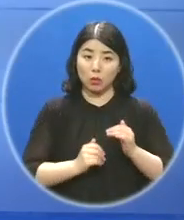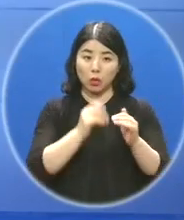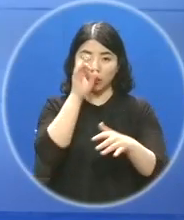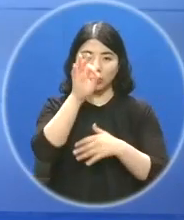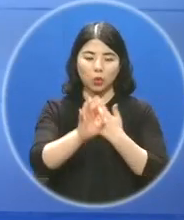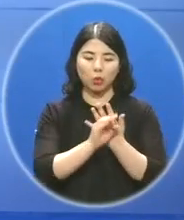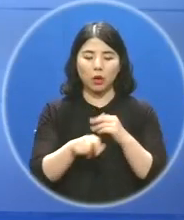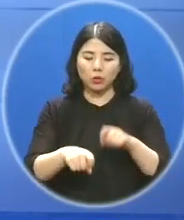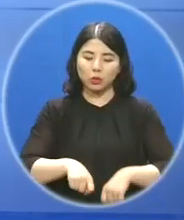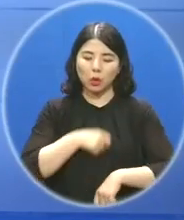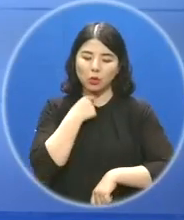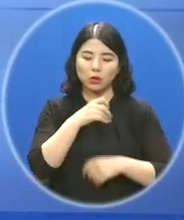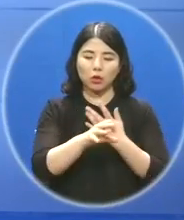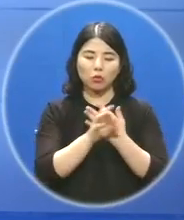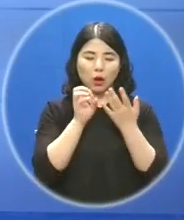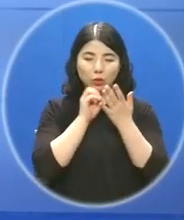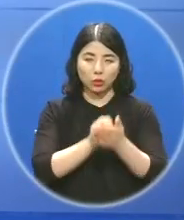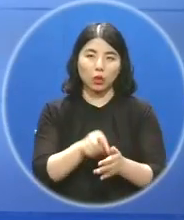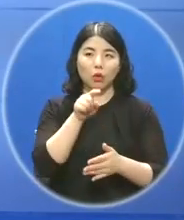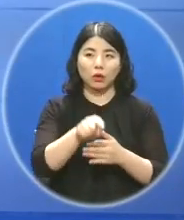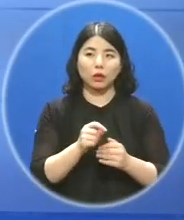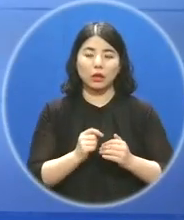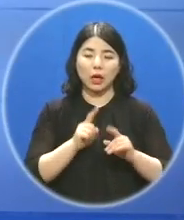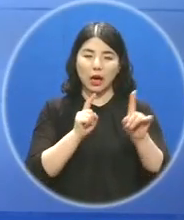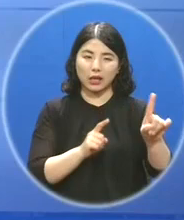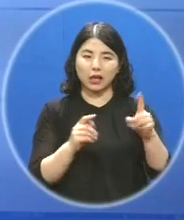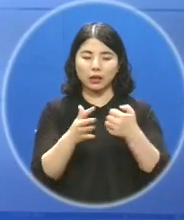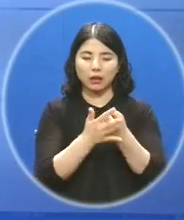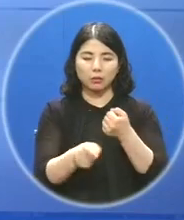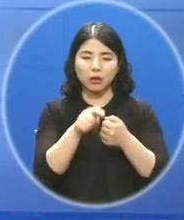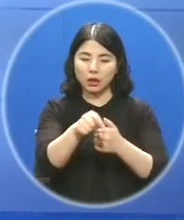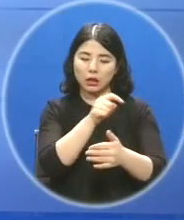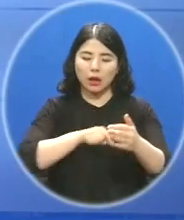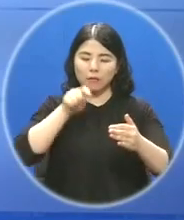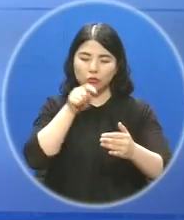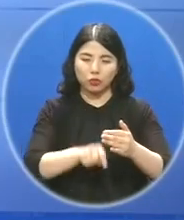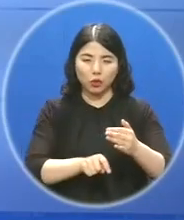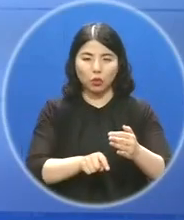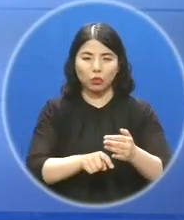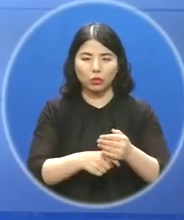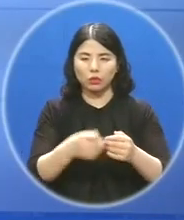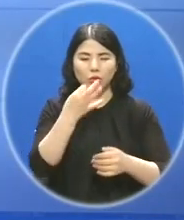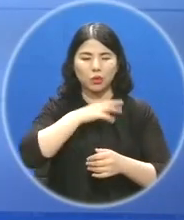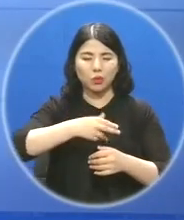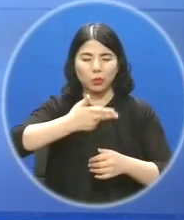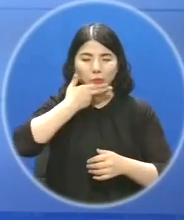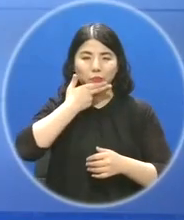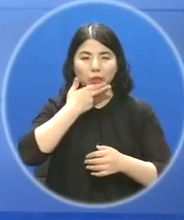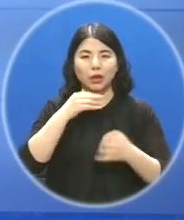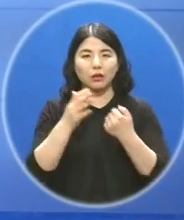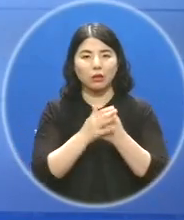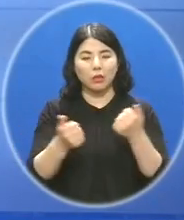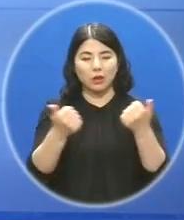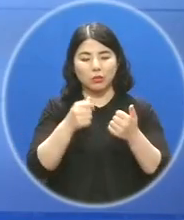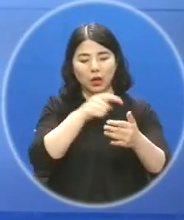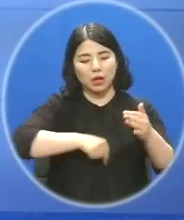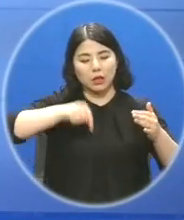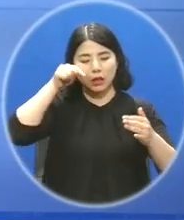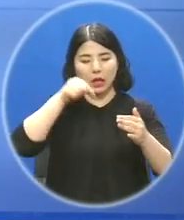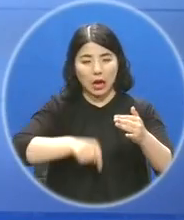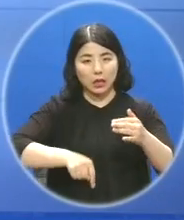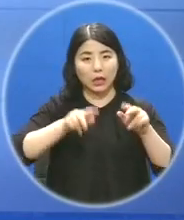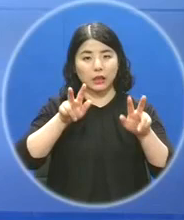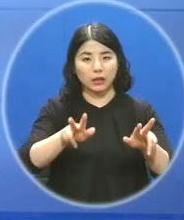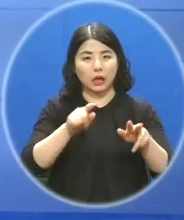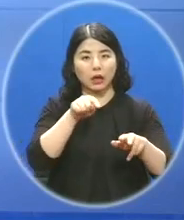보면 사실상 이제 후보 등록이라는 그 하나의 절차 때문에 그 내부적으로는 이게 별로 이게 소용이 없거든요. 그 의회 내에서는 그